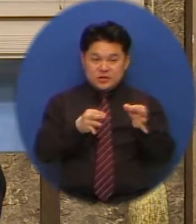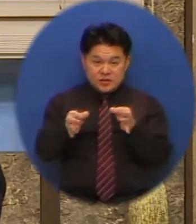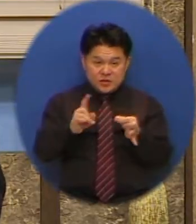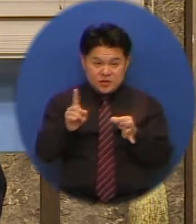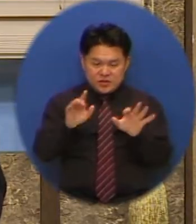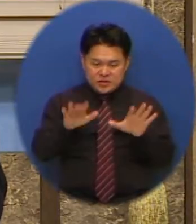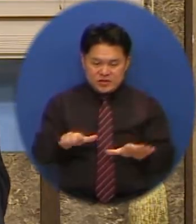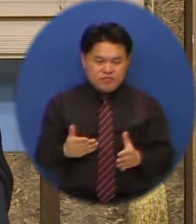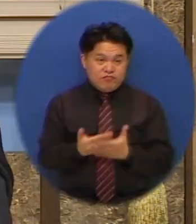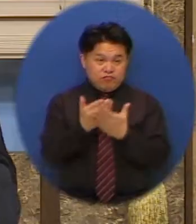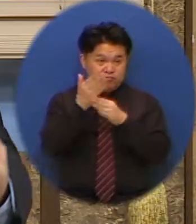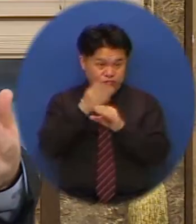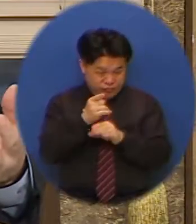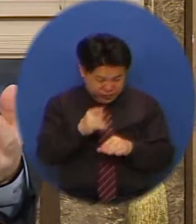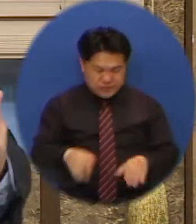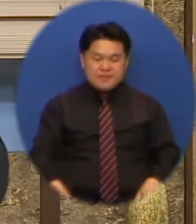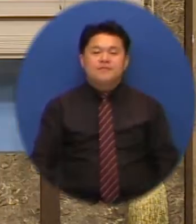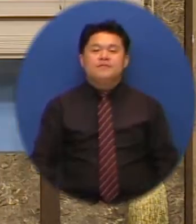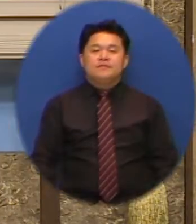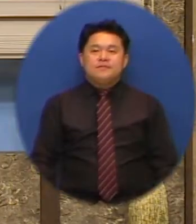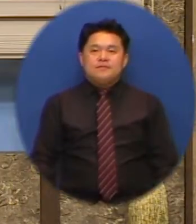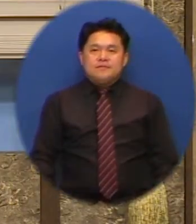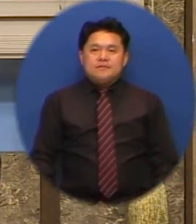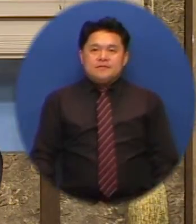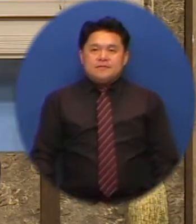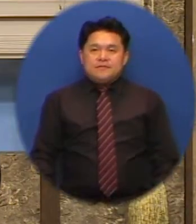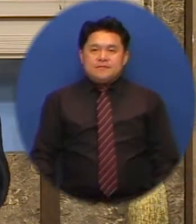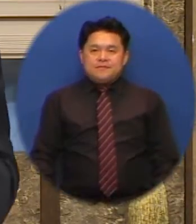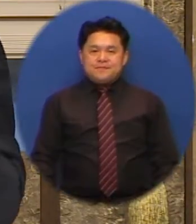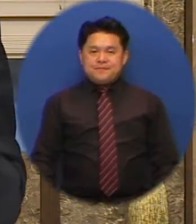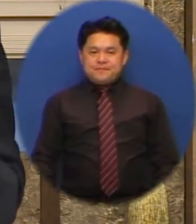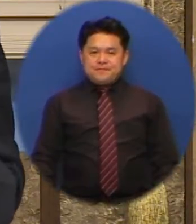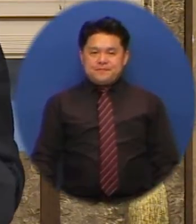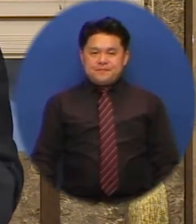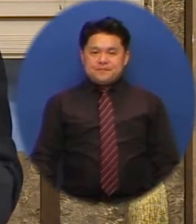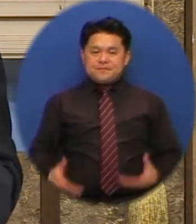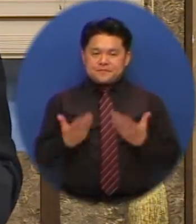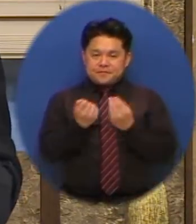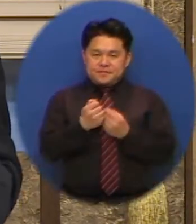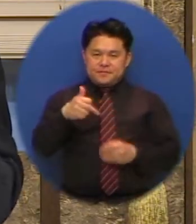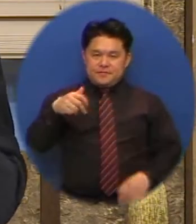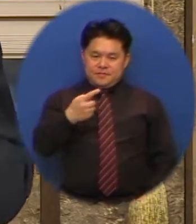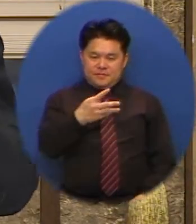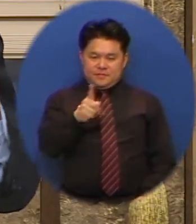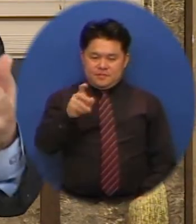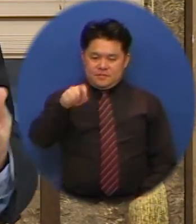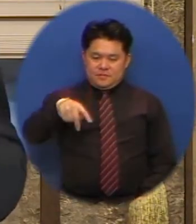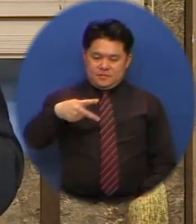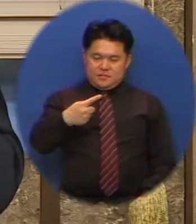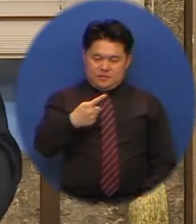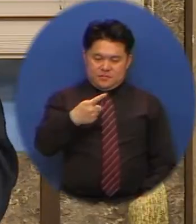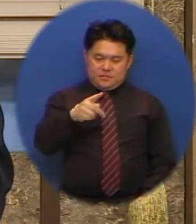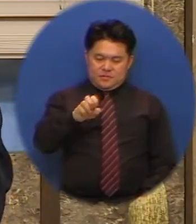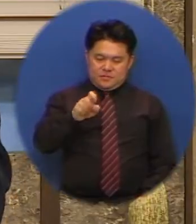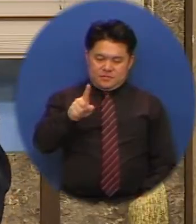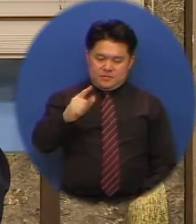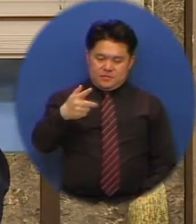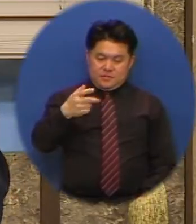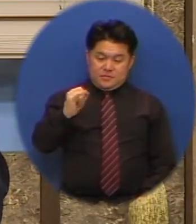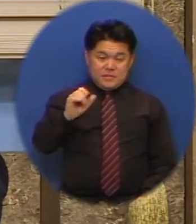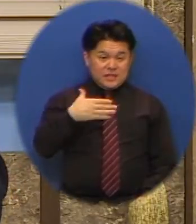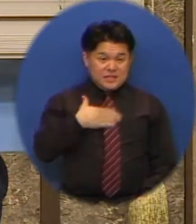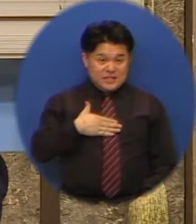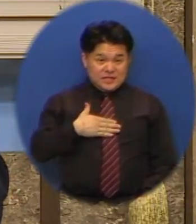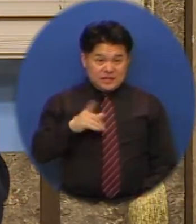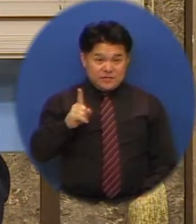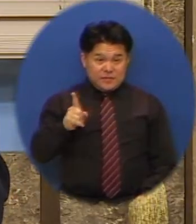예. 지금 이제 활발히 새로 일어나고 있습니다. 예. 크라우드 펀딩이라고 들어보셨어요? 네. 예. 네 그래서 크라우드 펀딩에서 크라우드